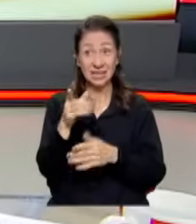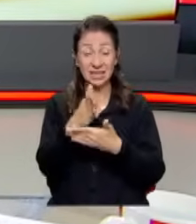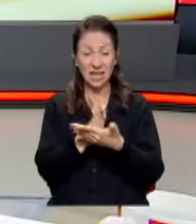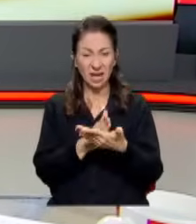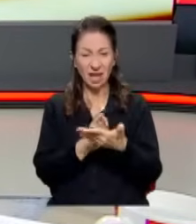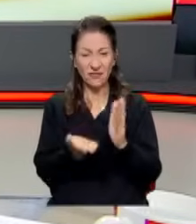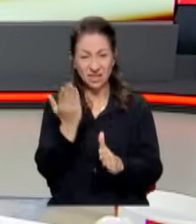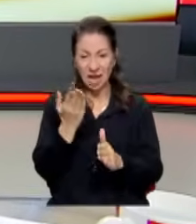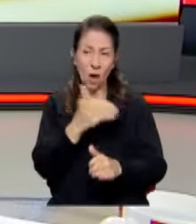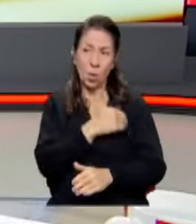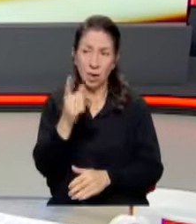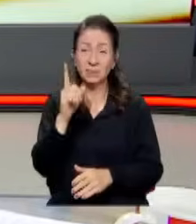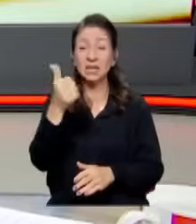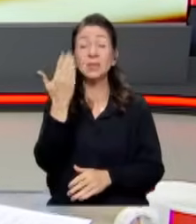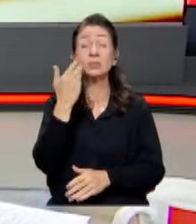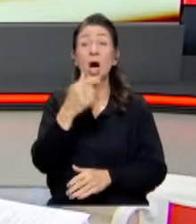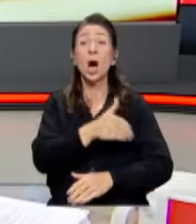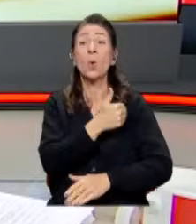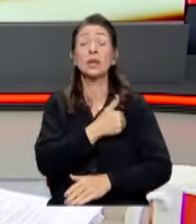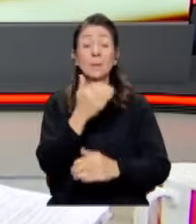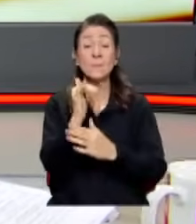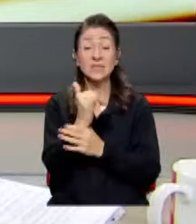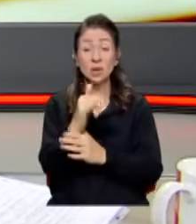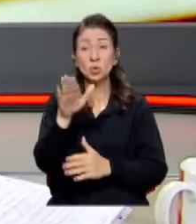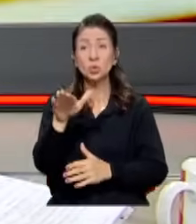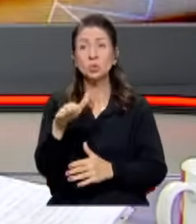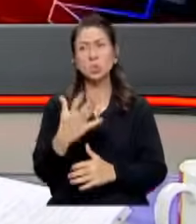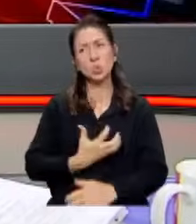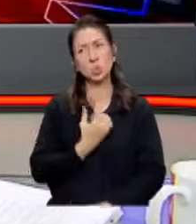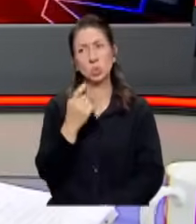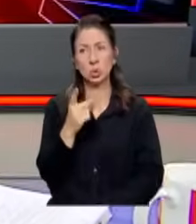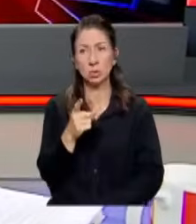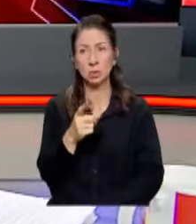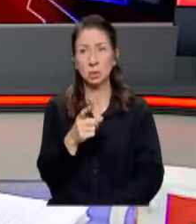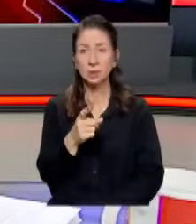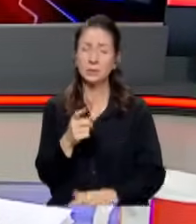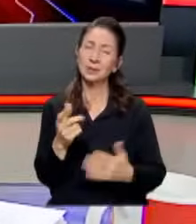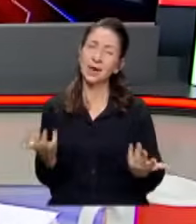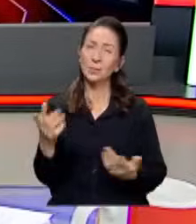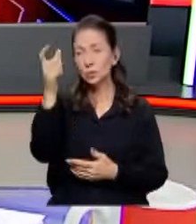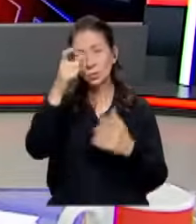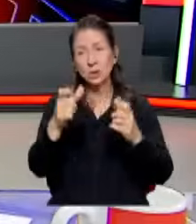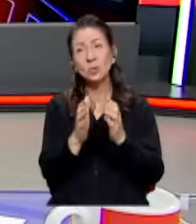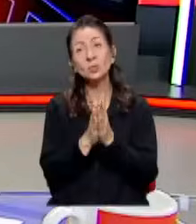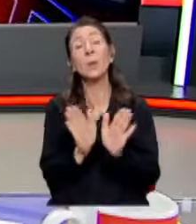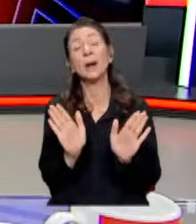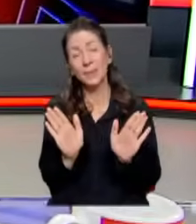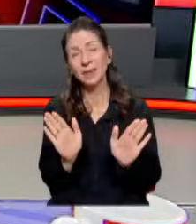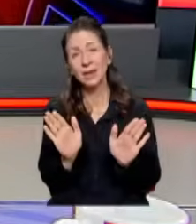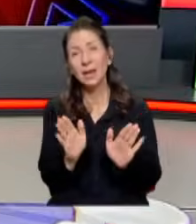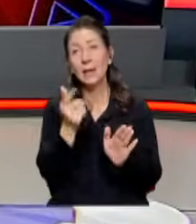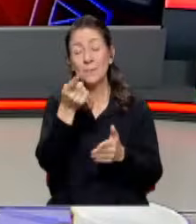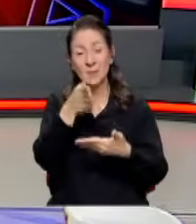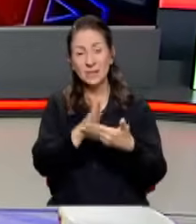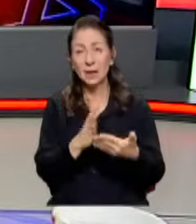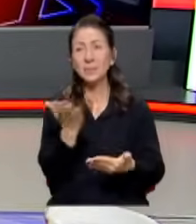yakın avukat. Bir kıymetli izleyicimiz demiş ki avukatlık mesleğini küçümsemeniz üzücü. Ya bu ülkede kusura bakmayın bir